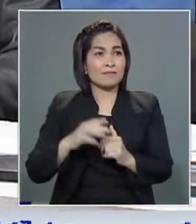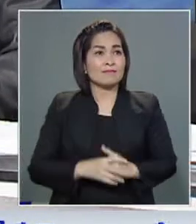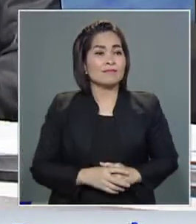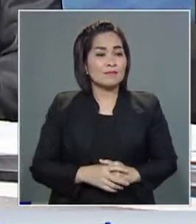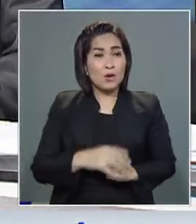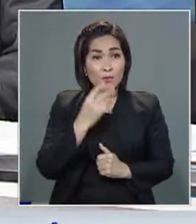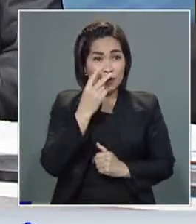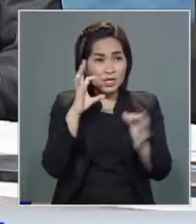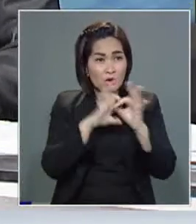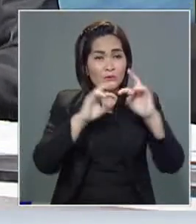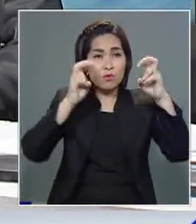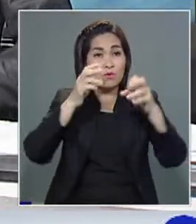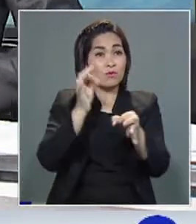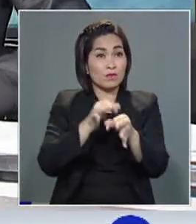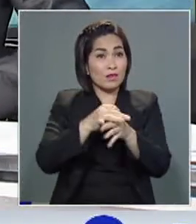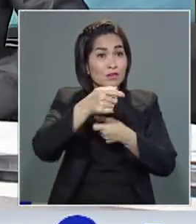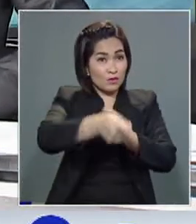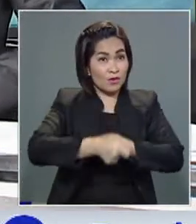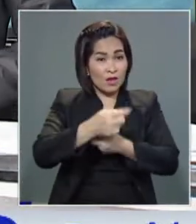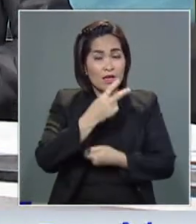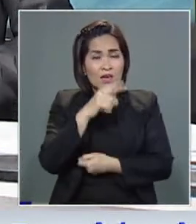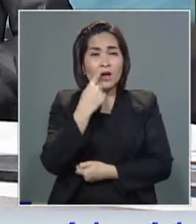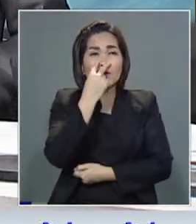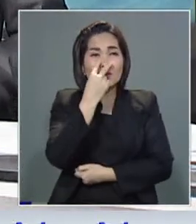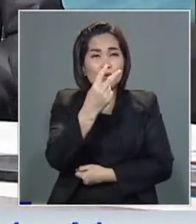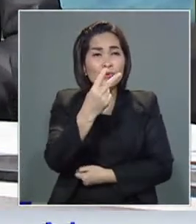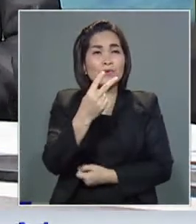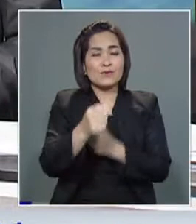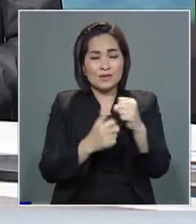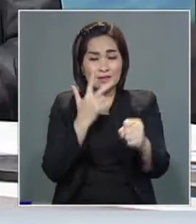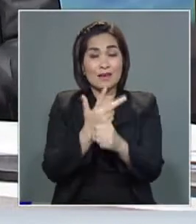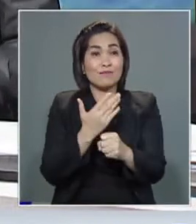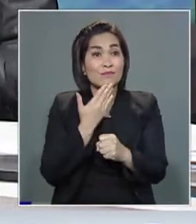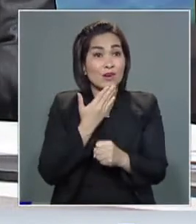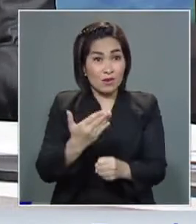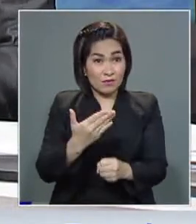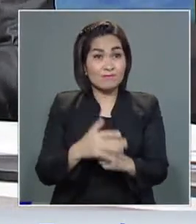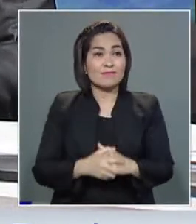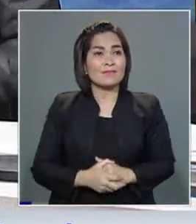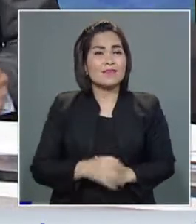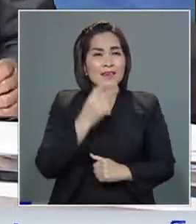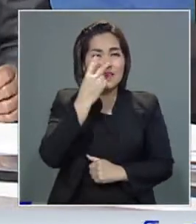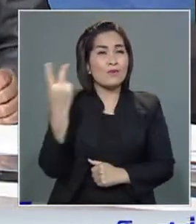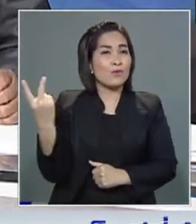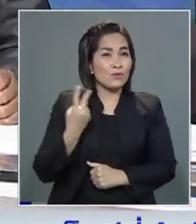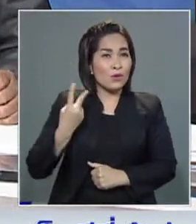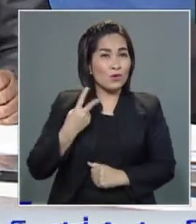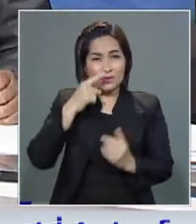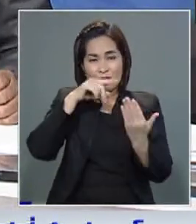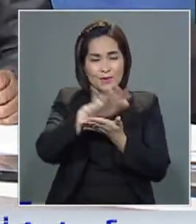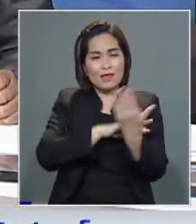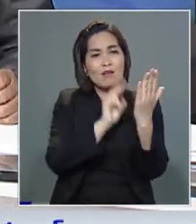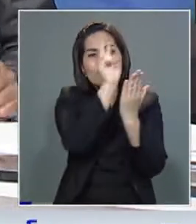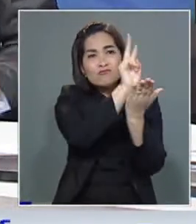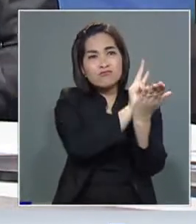นะคะแล้วก็พูดถึงทกสหลายท่านที่ชมรายการคู่ข่าวเสาร์อาทิตย์มาตลอด3ปีที่ผ่านมาก็คงจะเห็นนะคะว่าเรา2คนได้เดินทางไปทั่วประเ